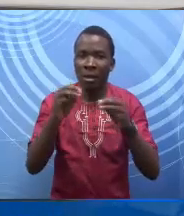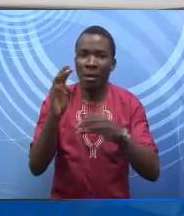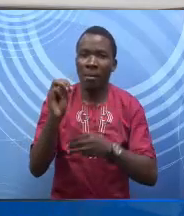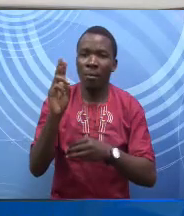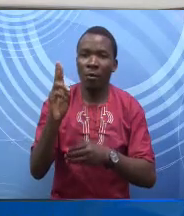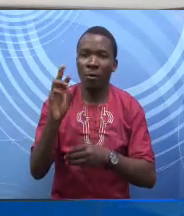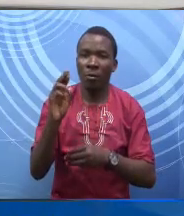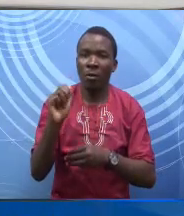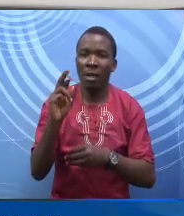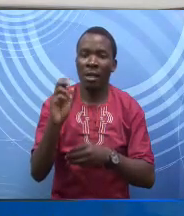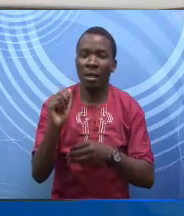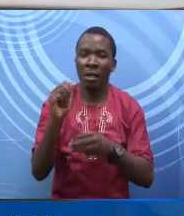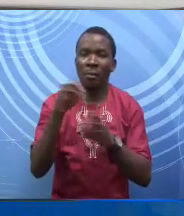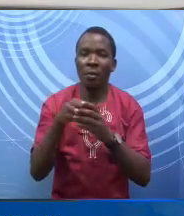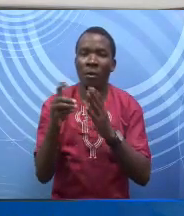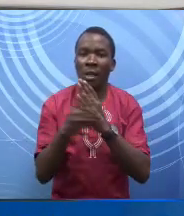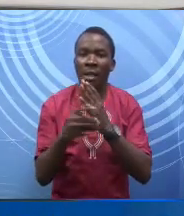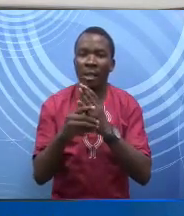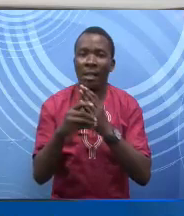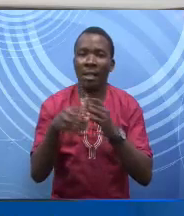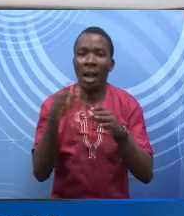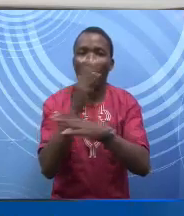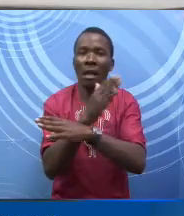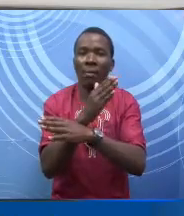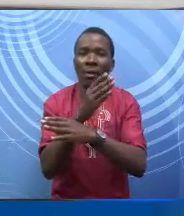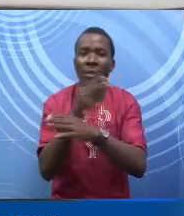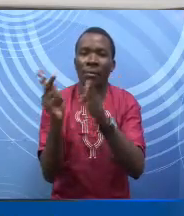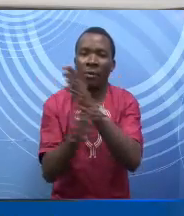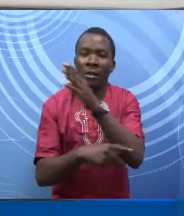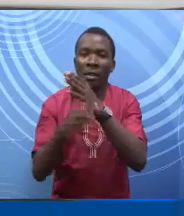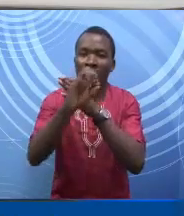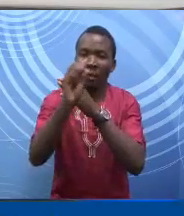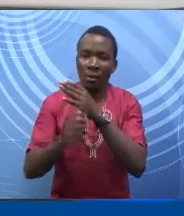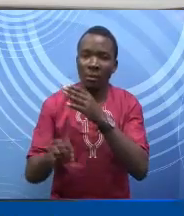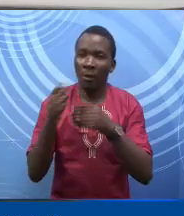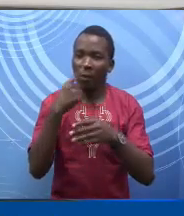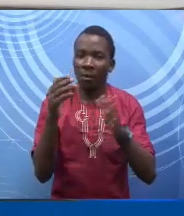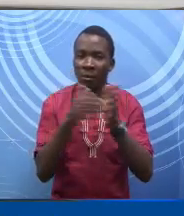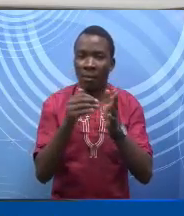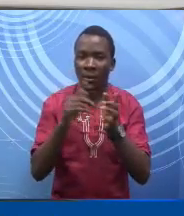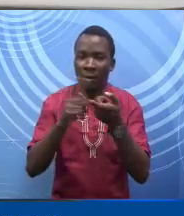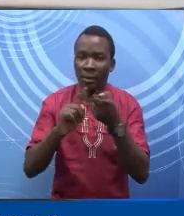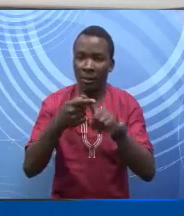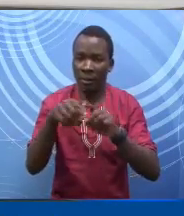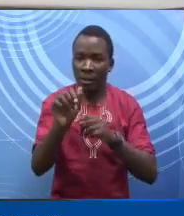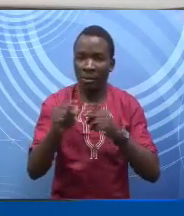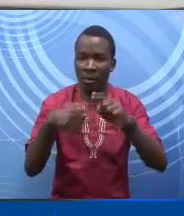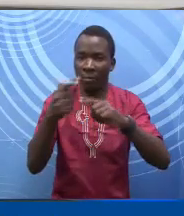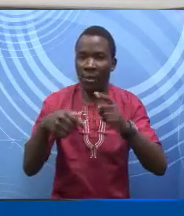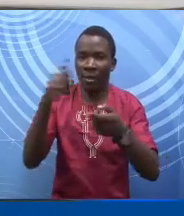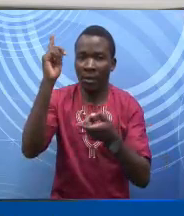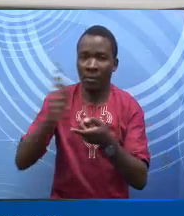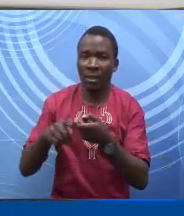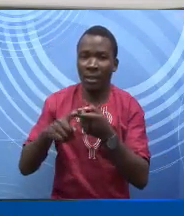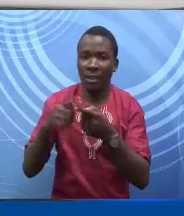Mumurara ryo mu Munara ni mu karere ka Kamonyi mu ntara y'Amajyepfo bavuga ko babangamirwa ngo n'abagenzi babo bakomeje kwica amabwirizo yo kwirinda